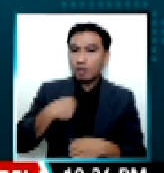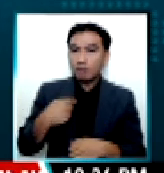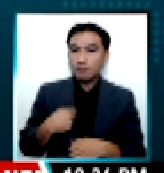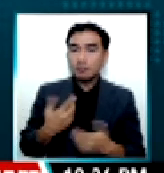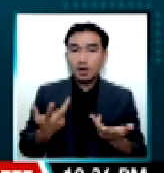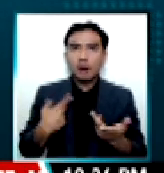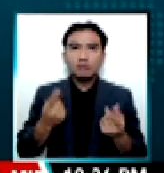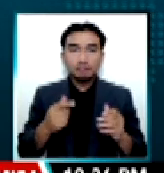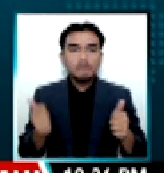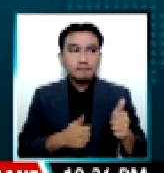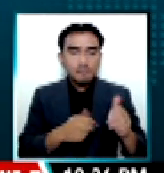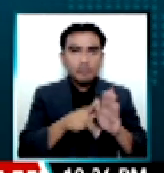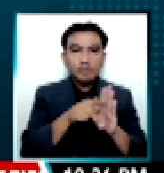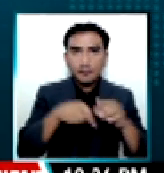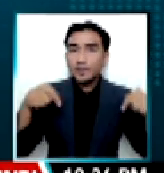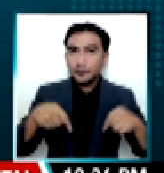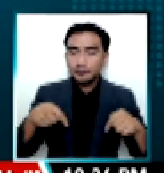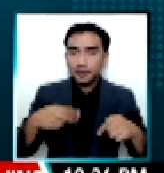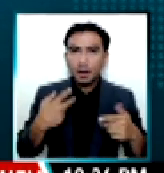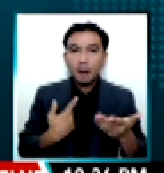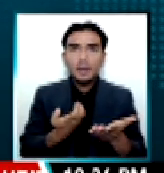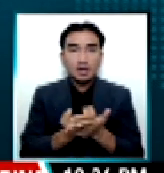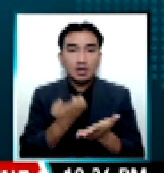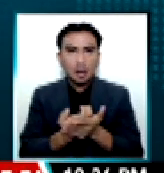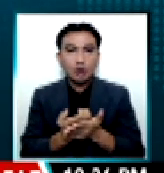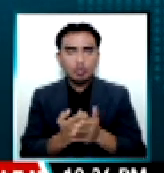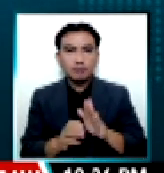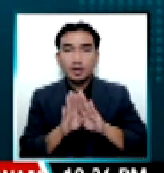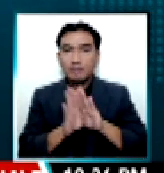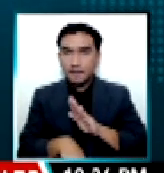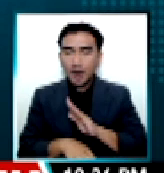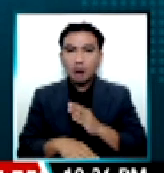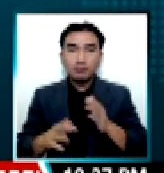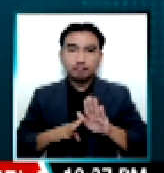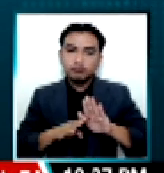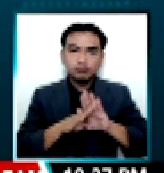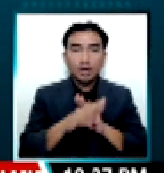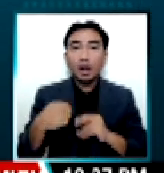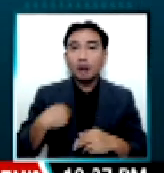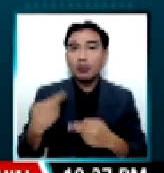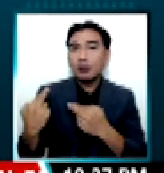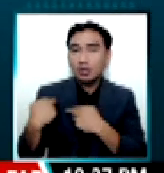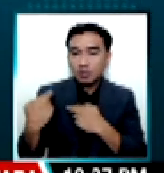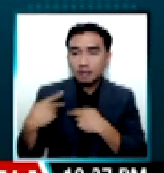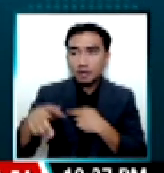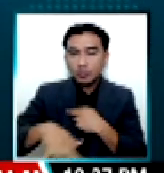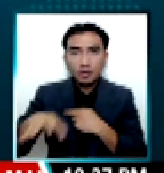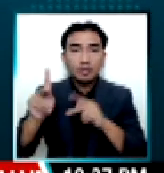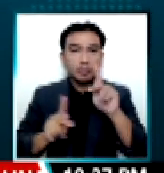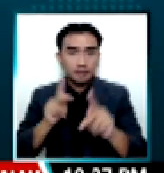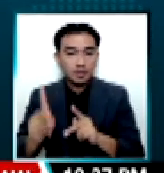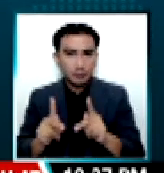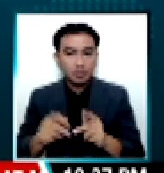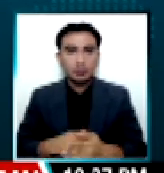the province to put the economy back on its feet. I have a responsibility to the Cebuanos, okay. Not to Governor, unelected